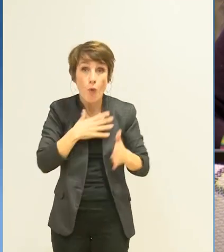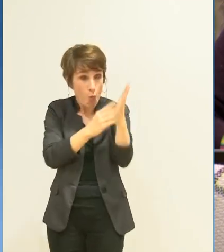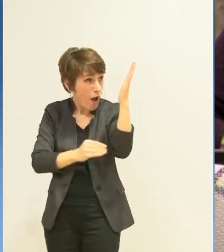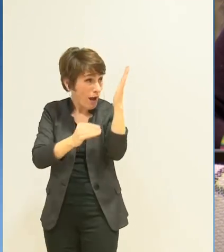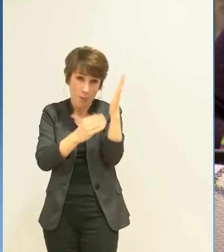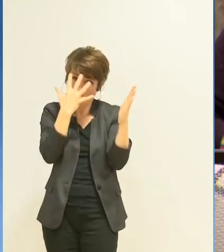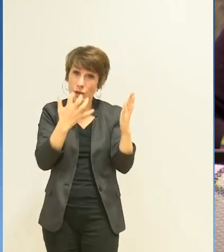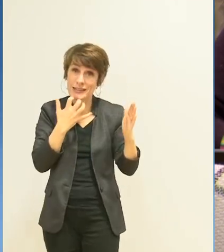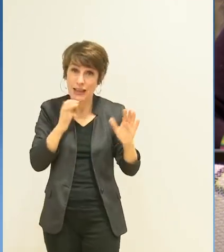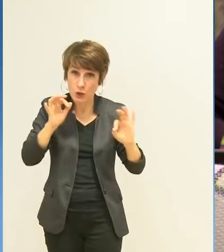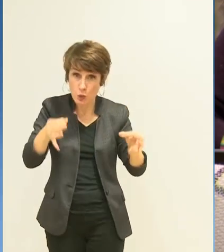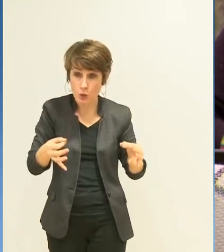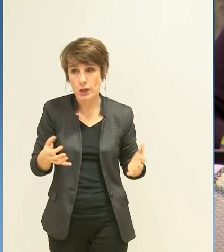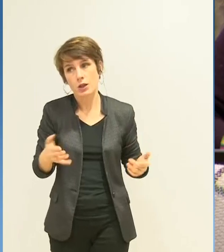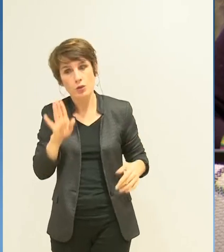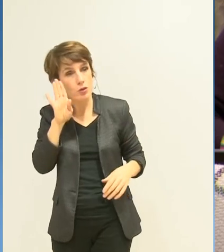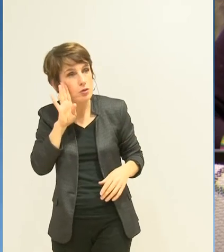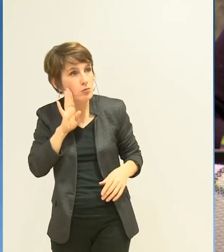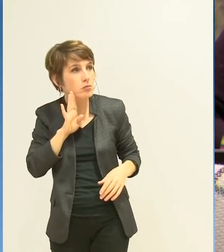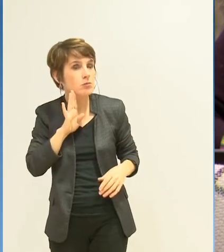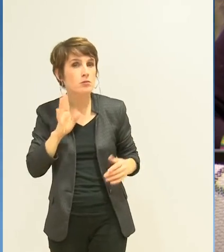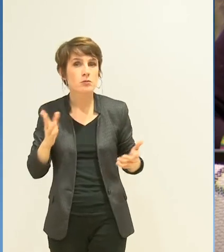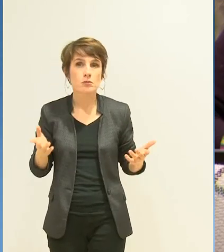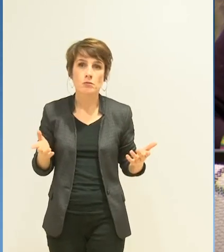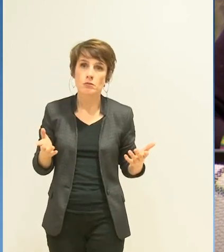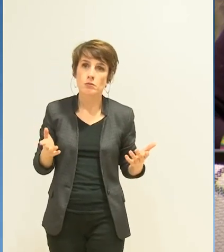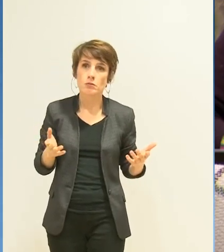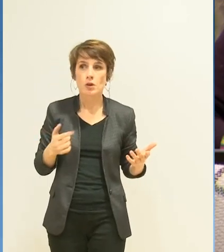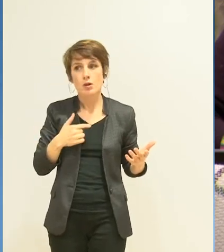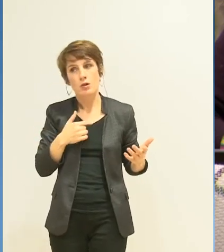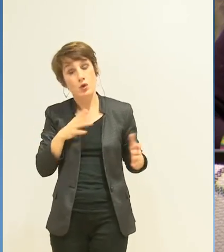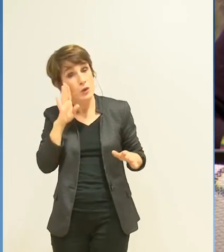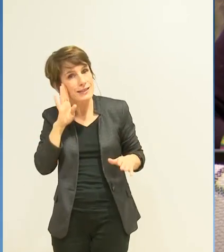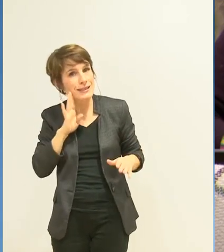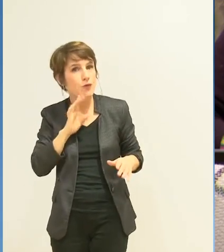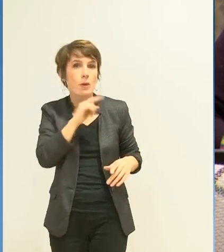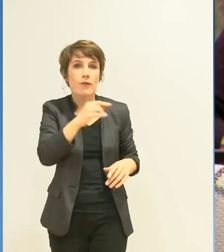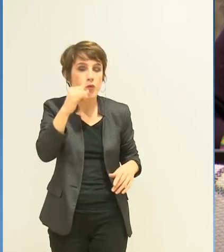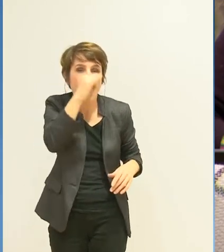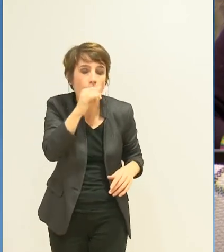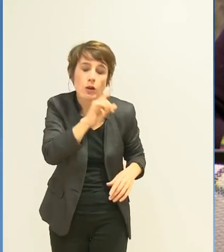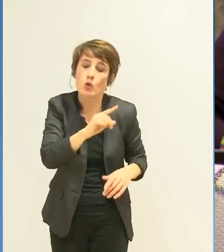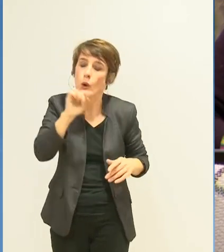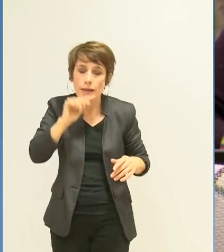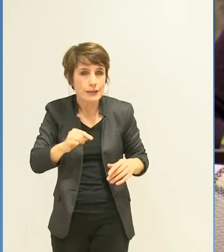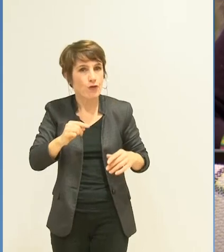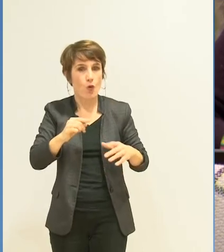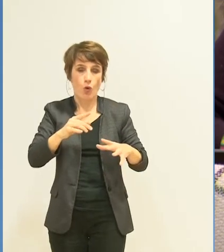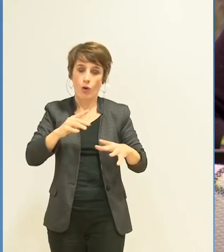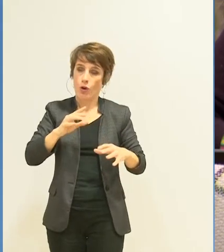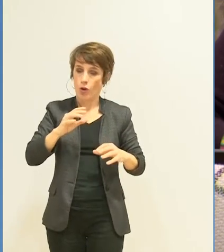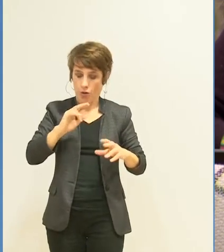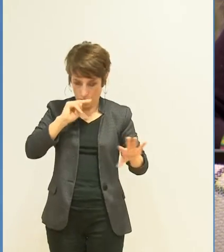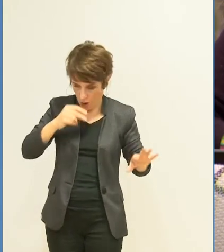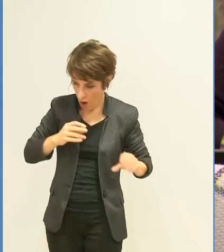donc je vous engage à pour ne pas paraître tartuffe de suivre cet amendement et dire voilà on n'échappe au